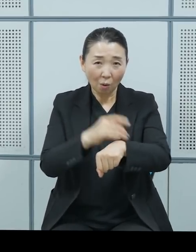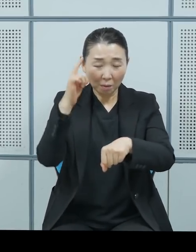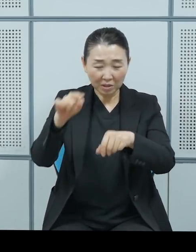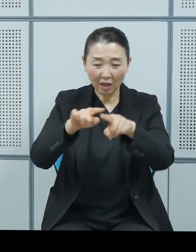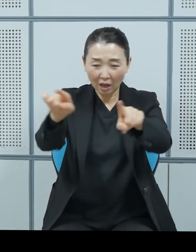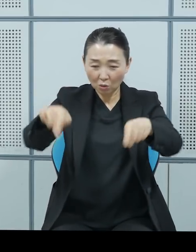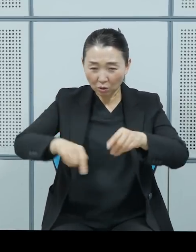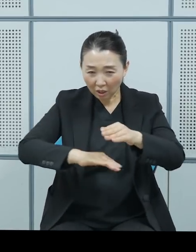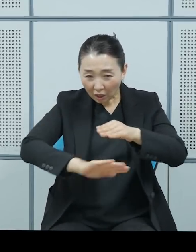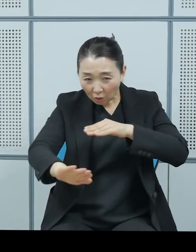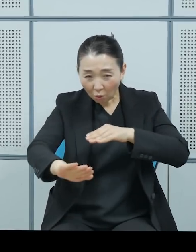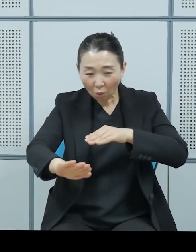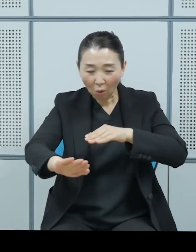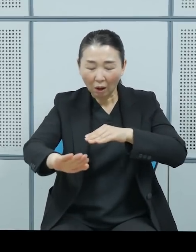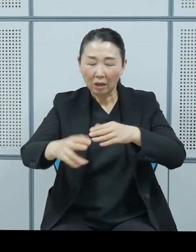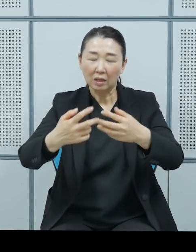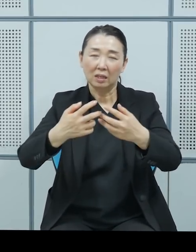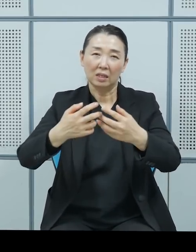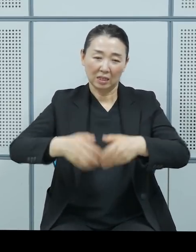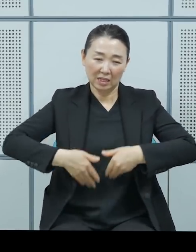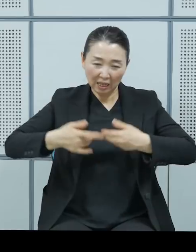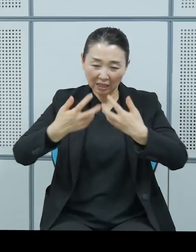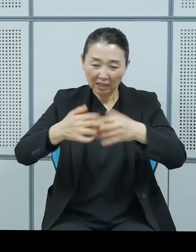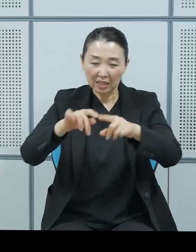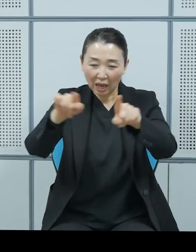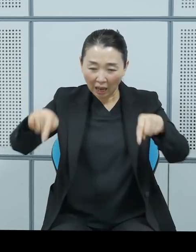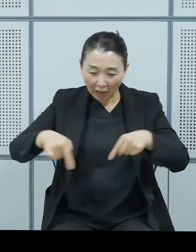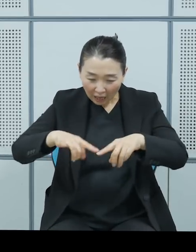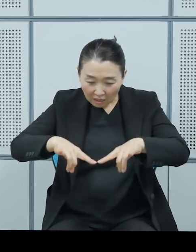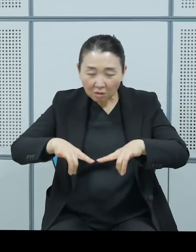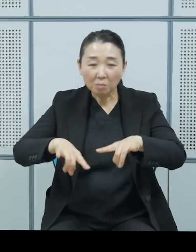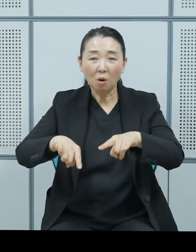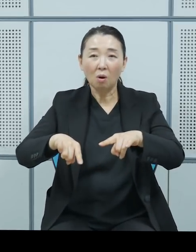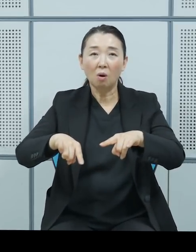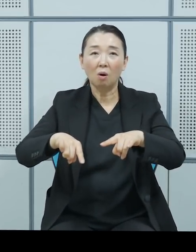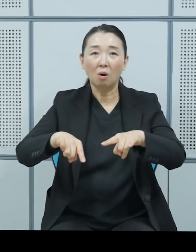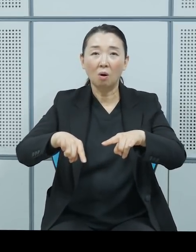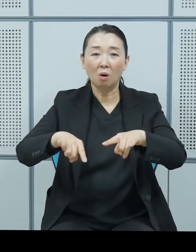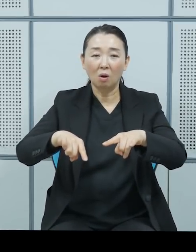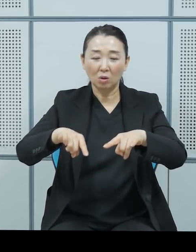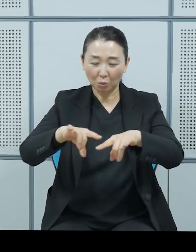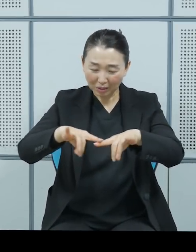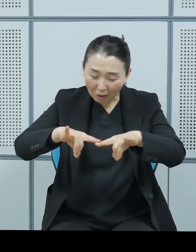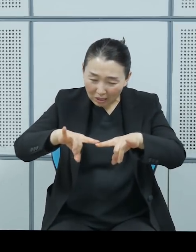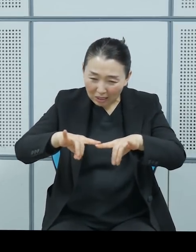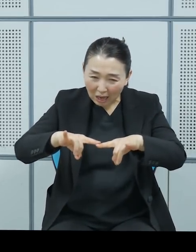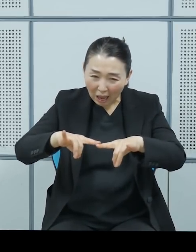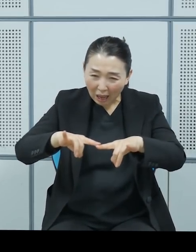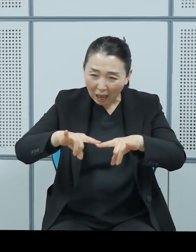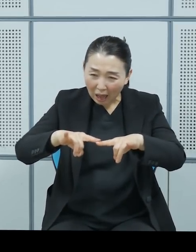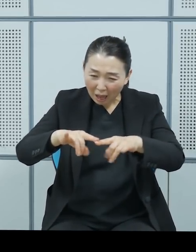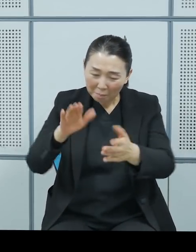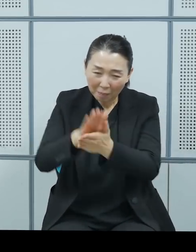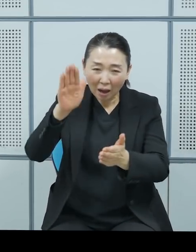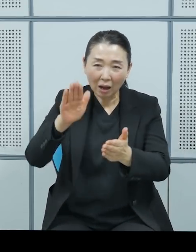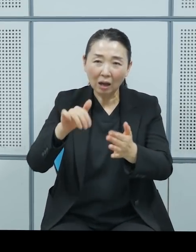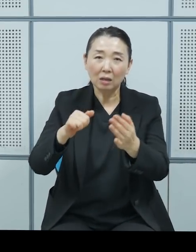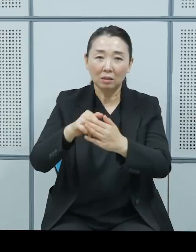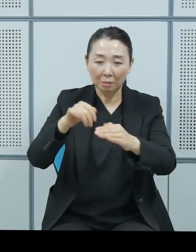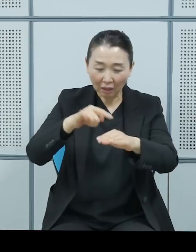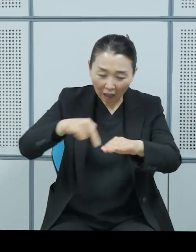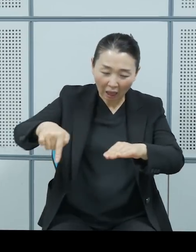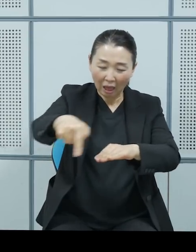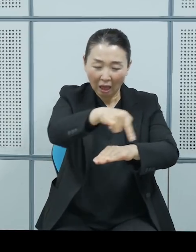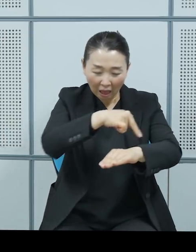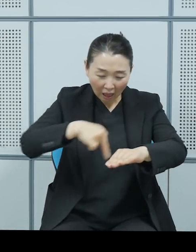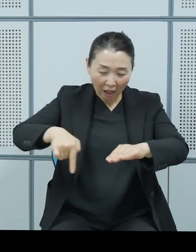깔고 찜질기를 이렇게 해놓으니까 네. 찜질기가 가열해서 밑에 돗자리를 이렇게 담배 타 들어가듯이